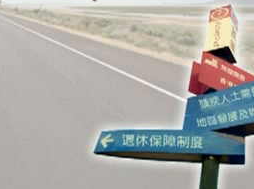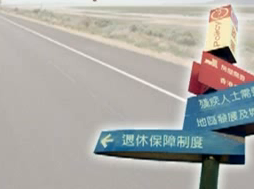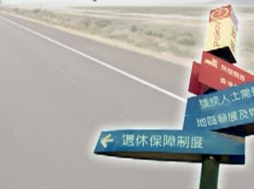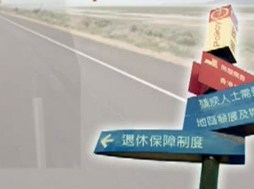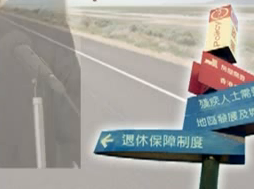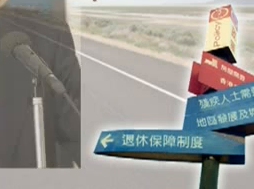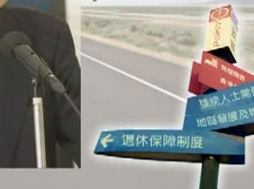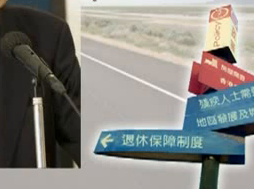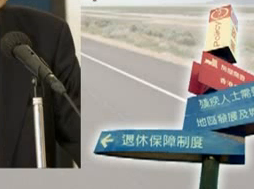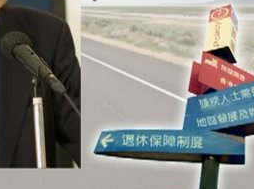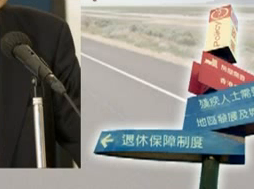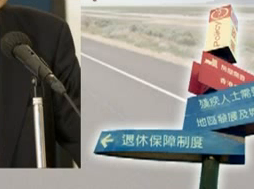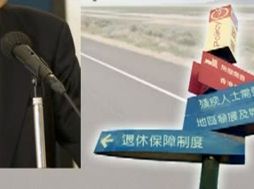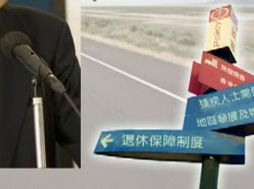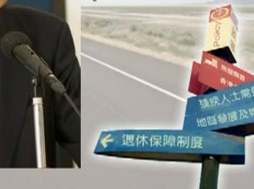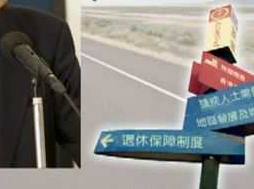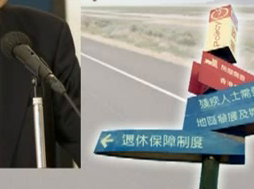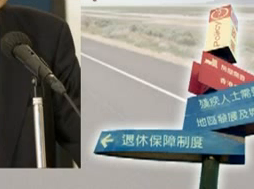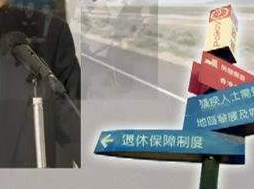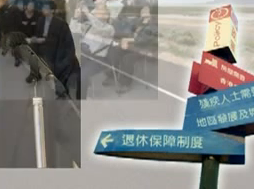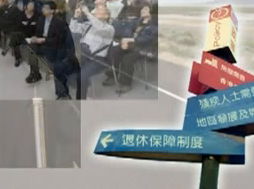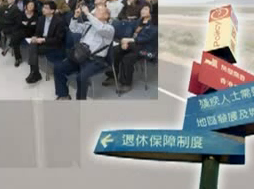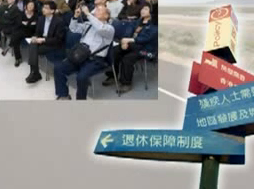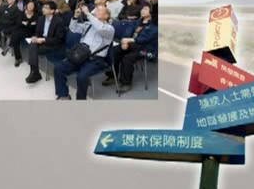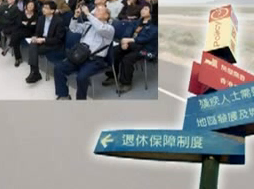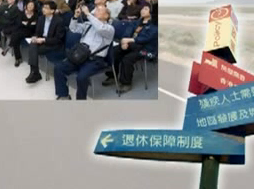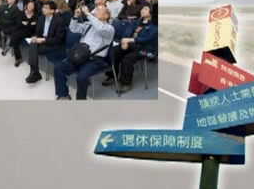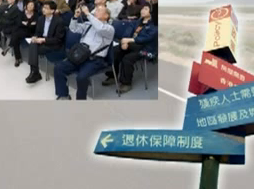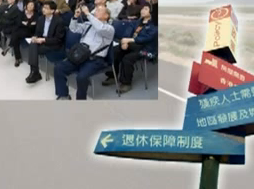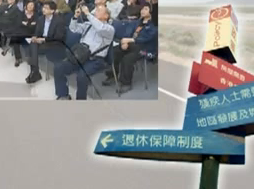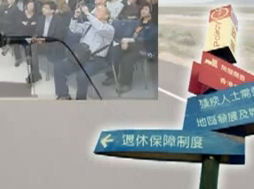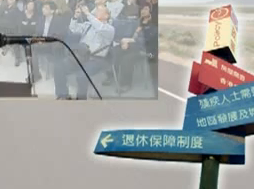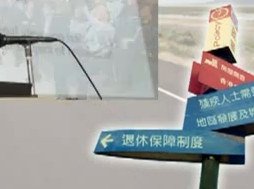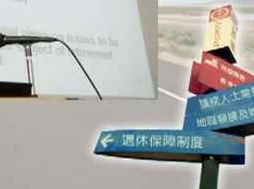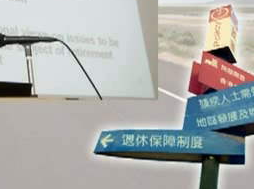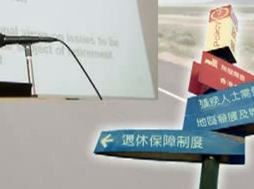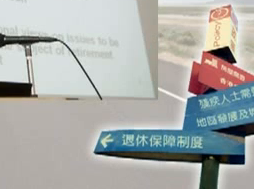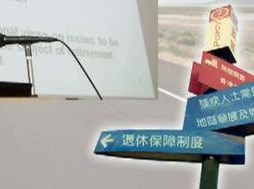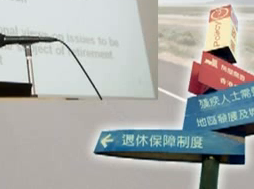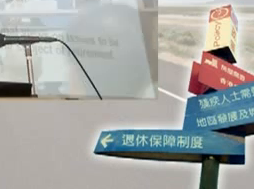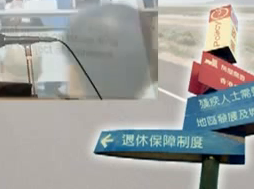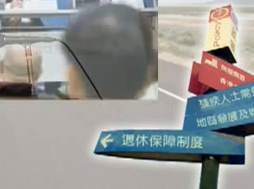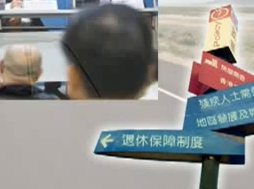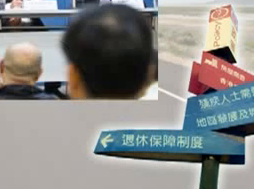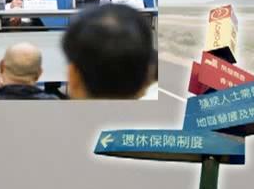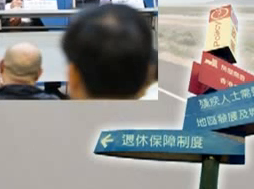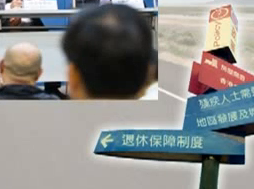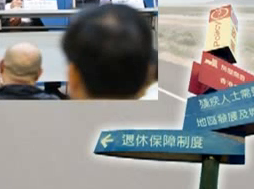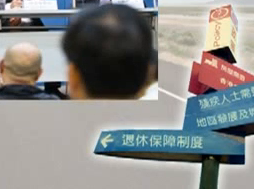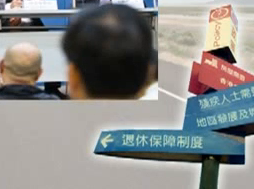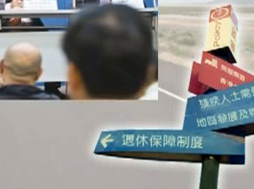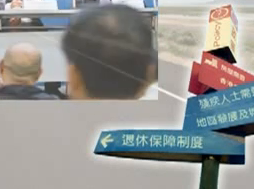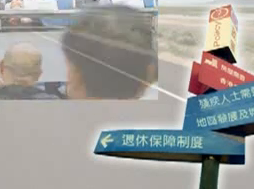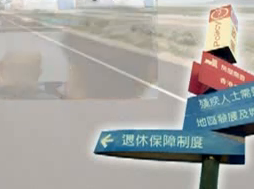题制作了一共8集的专辑，并请来来自各界界别的嘉宾就这个问题进行深入讨